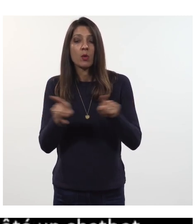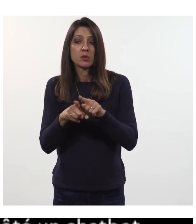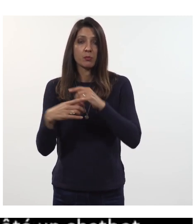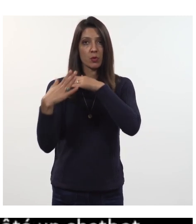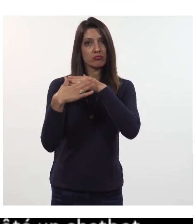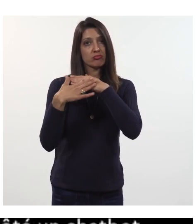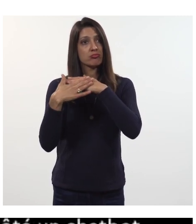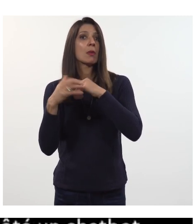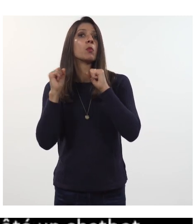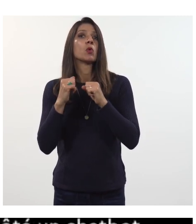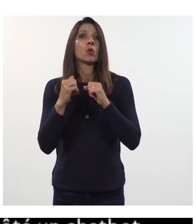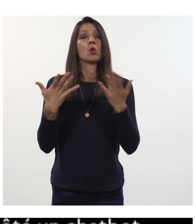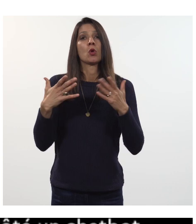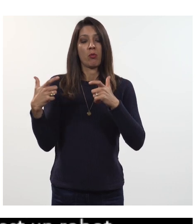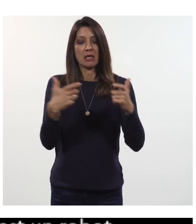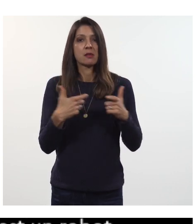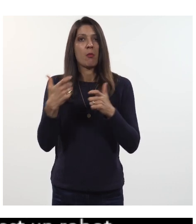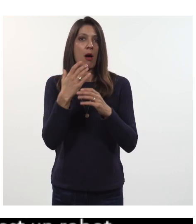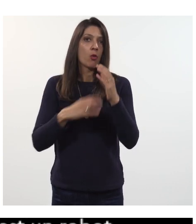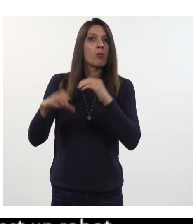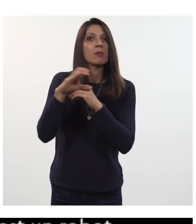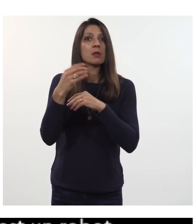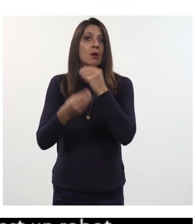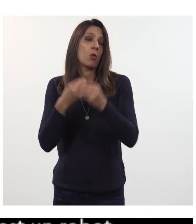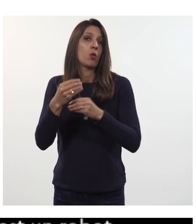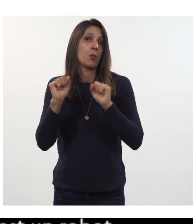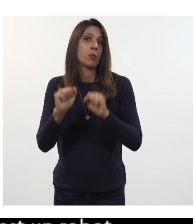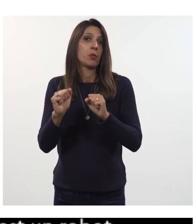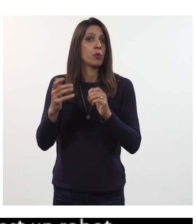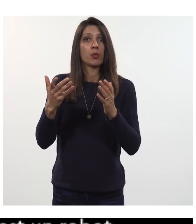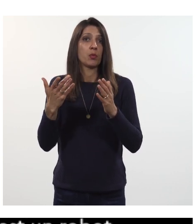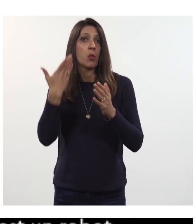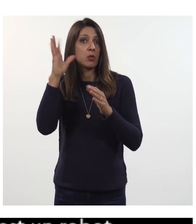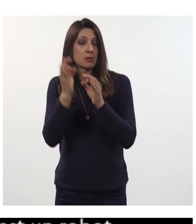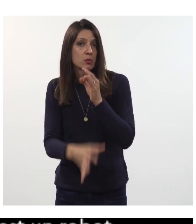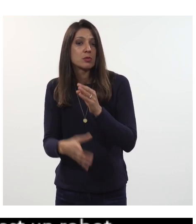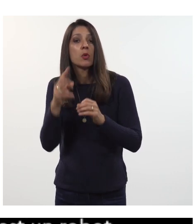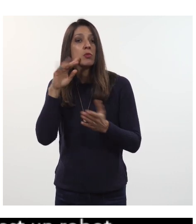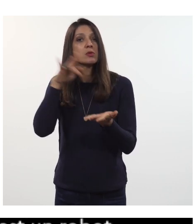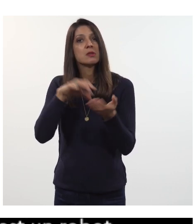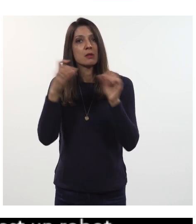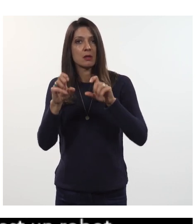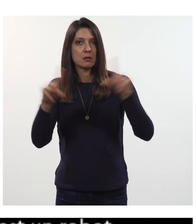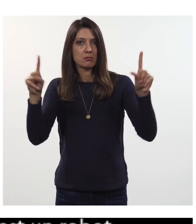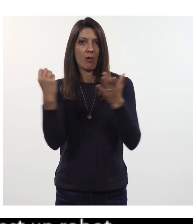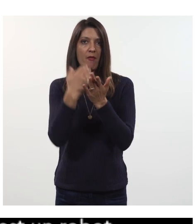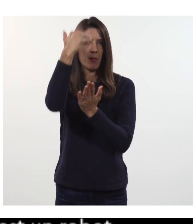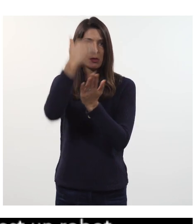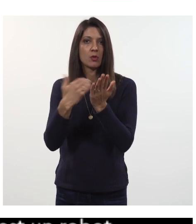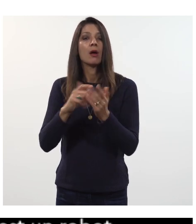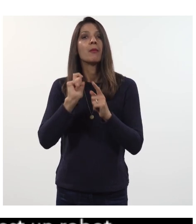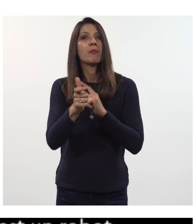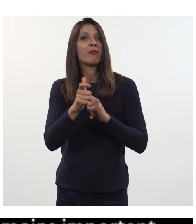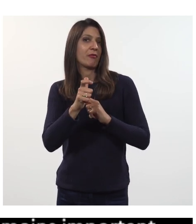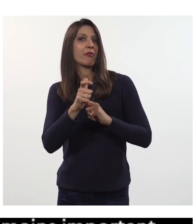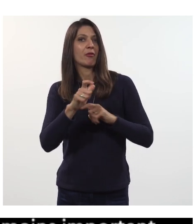de la prise alimentaire Péros. Vous pouvez aller sur le site pour l'outil. Madame Vimontex pourra développer